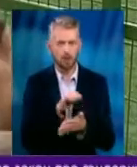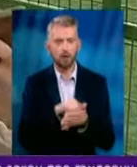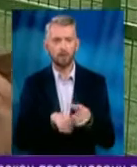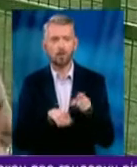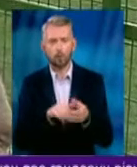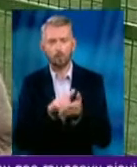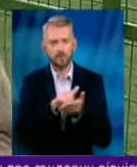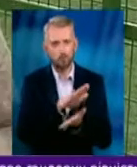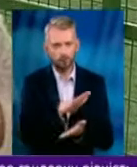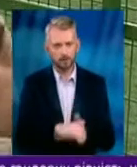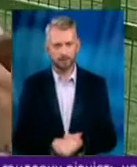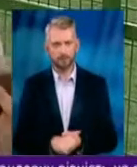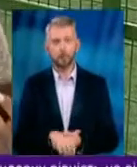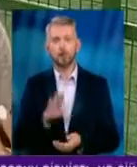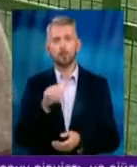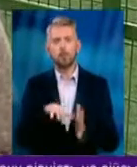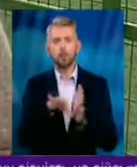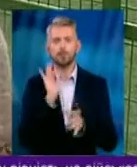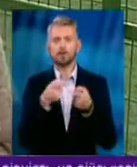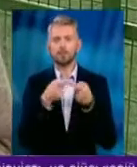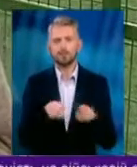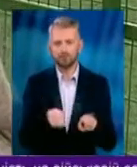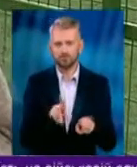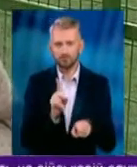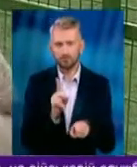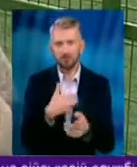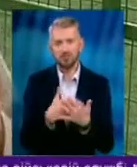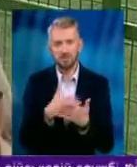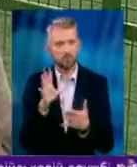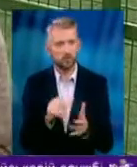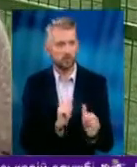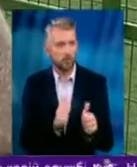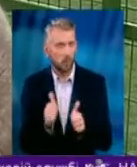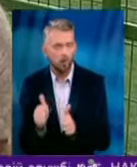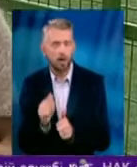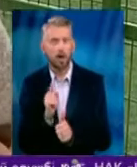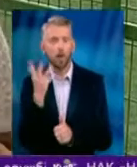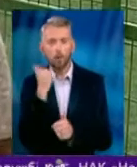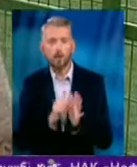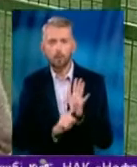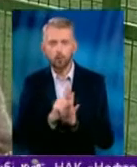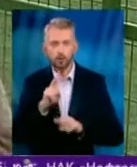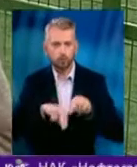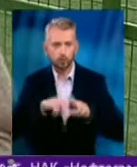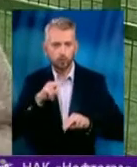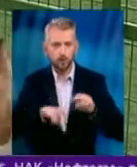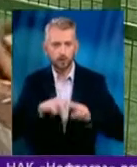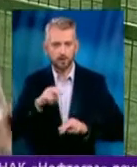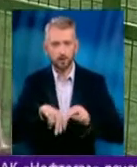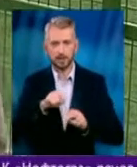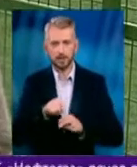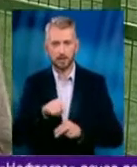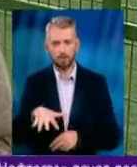підрядника відмовилися. Потім вибрали іншого підрядника. Нібито все було добре, але тоді, коли вже почали будувати